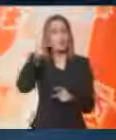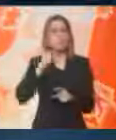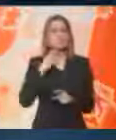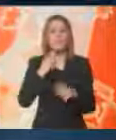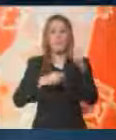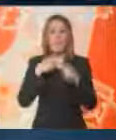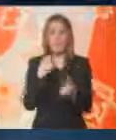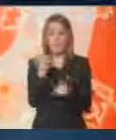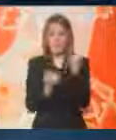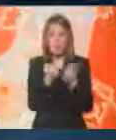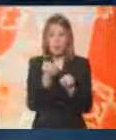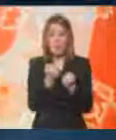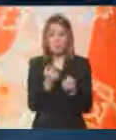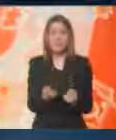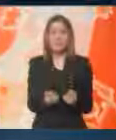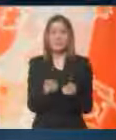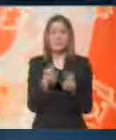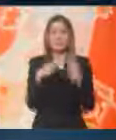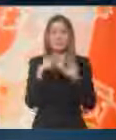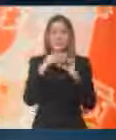Ja vozim šabatske tablice.